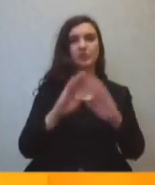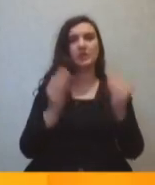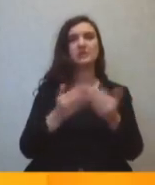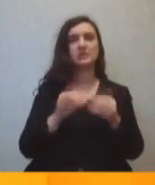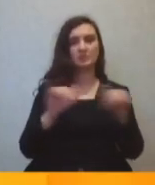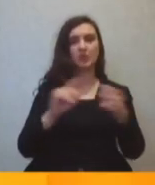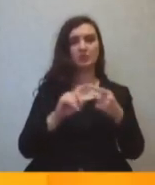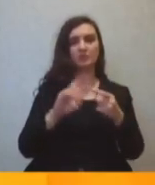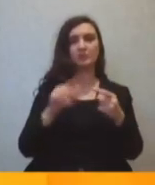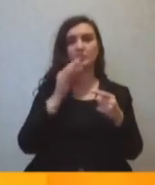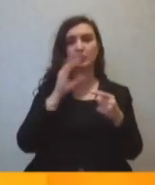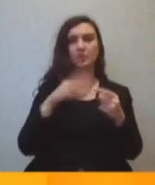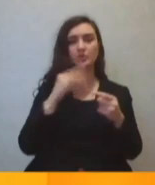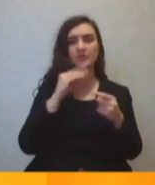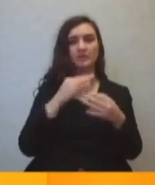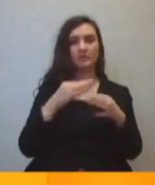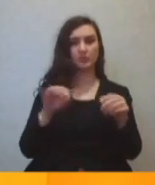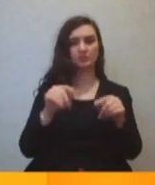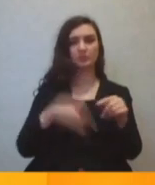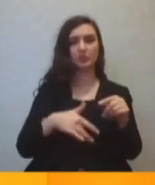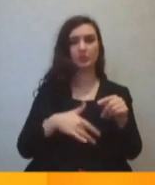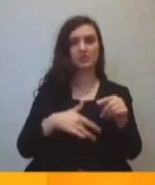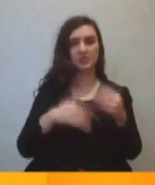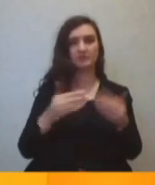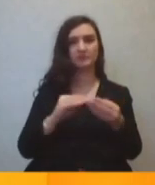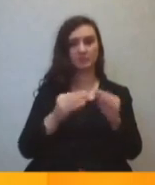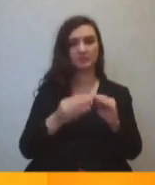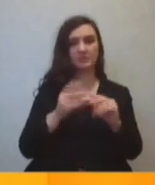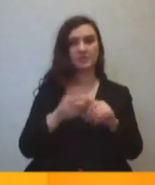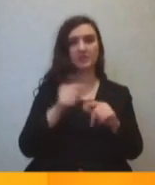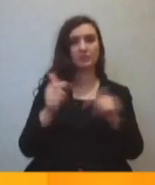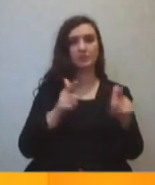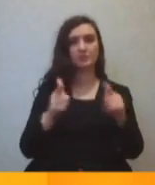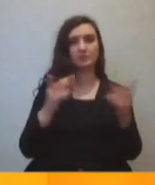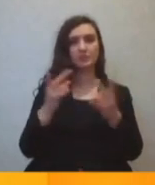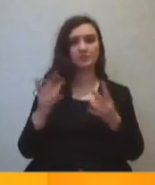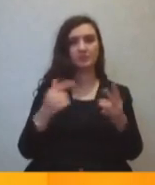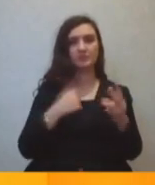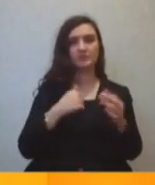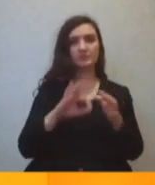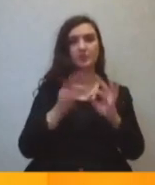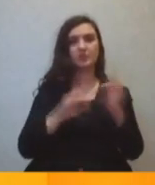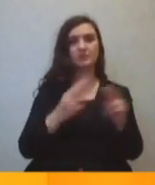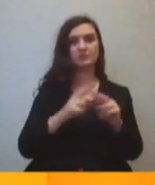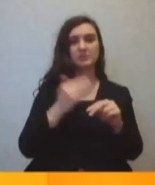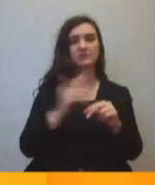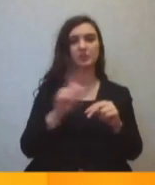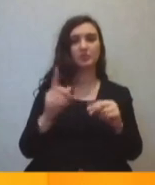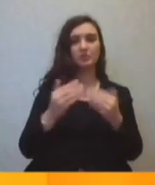იზოლაციის პირობებში და მერე როდესაც თავისუფლდებით. ის ტრაქტ ძალიან კარგად მომზადება ჭირდება ჩვენს ფლორას იმისათვის, რომ